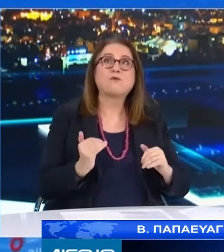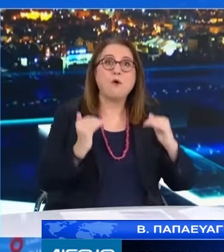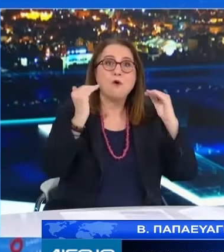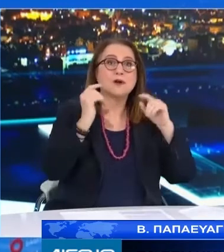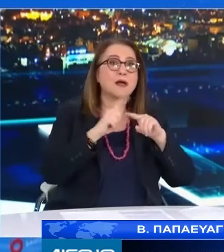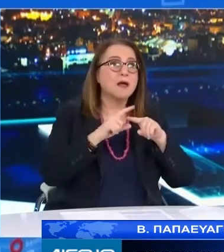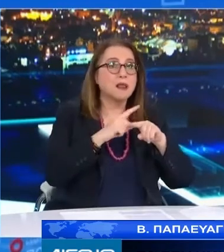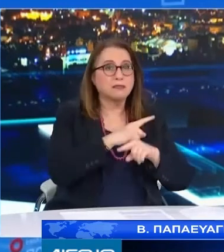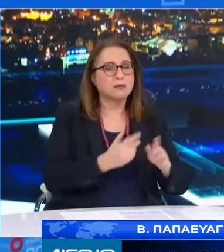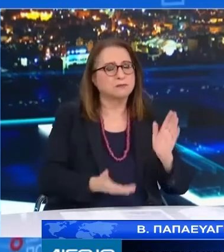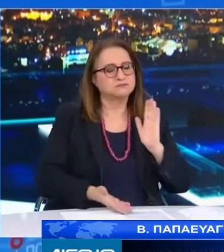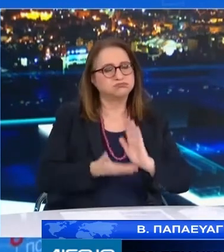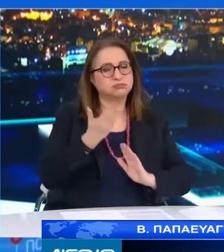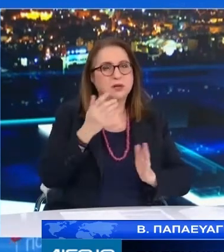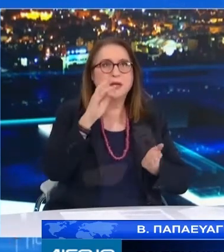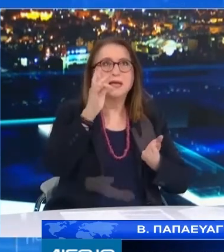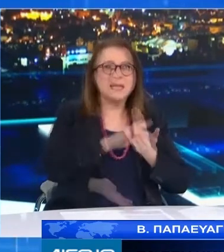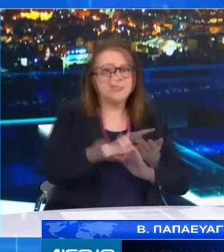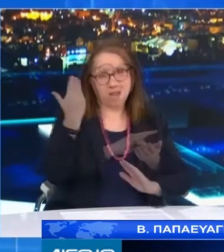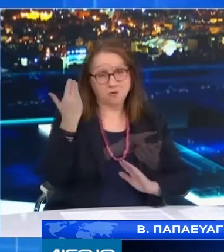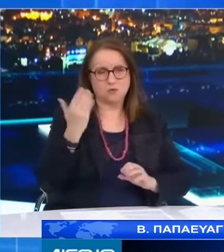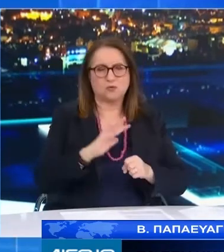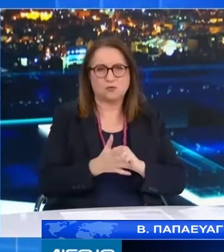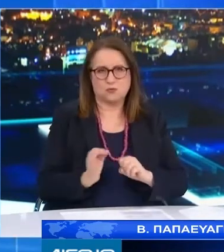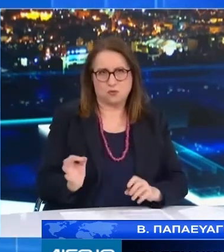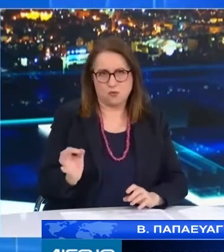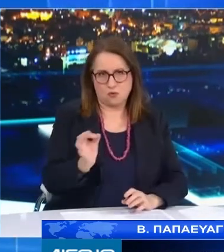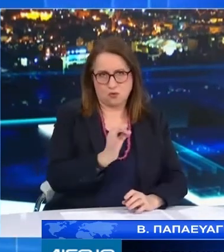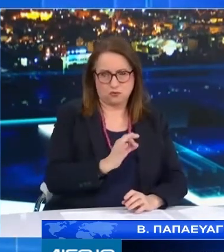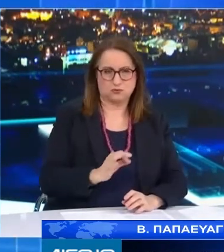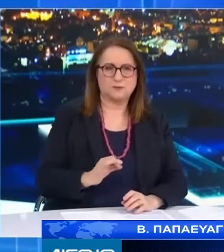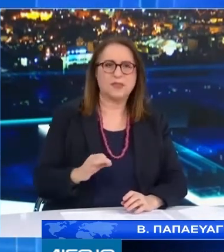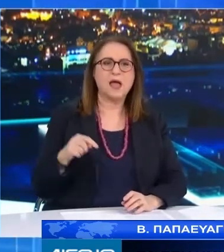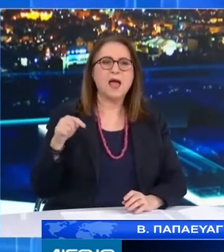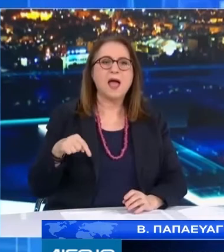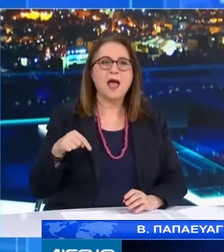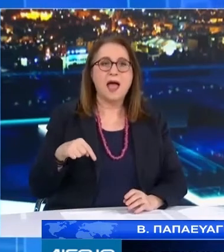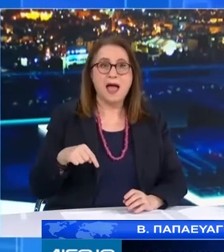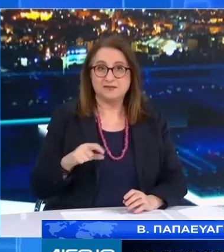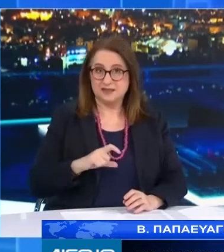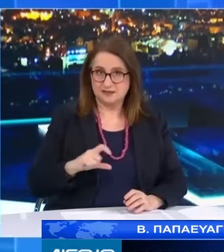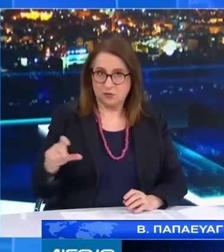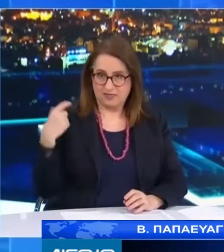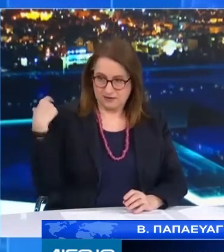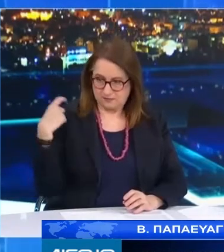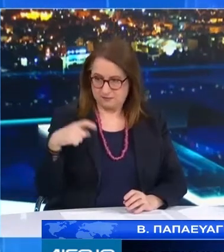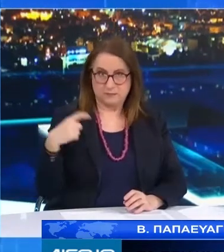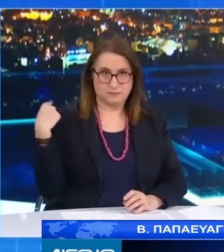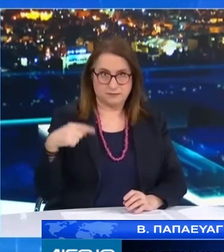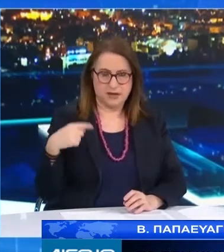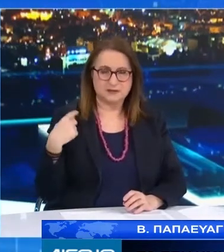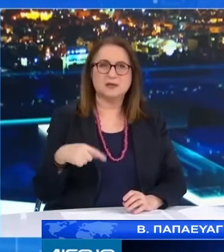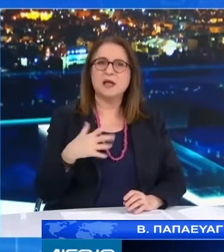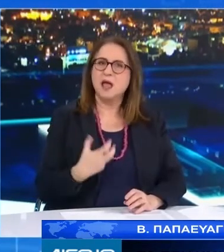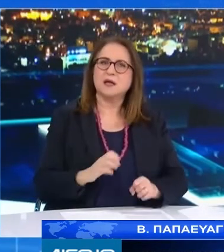Ελλάδα, κυρίως στην Κεντρική και Δυτική Μακεδονία. Αυτή την εβδομάδα παρατηρήθηκε επίσης μια συστηματική αύξηση